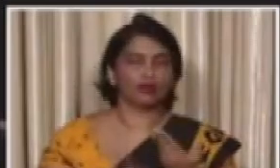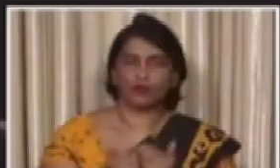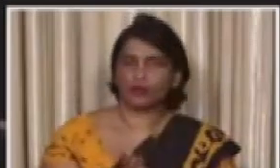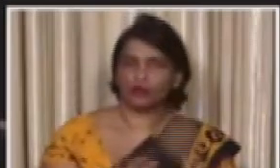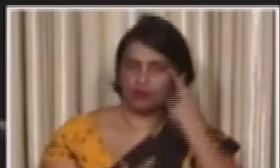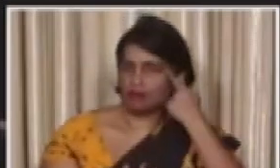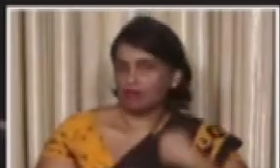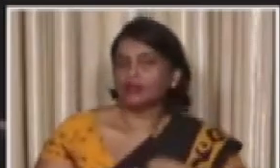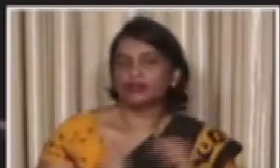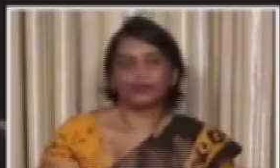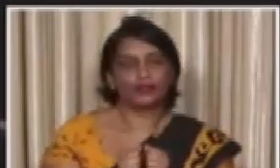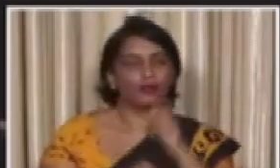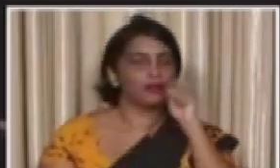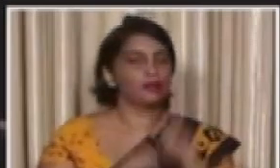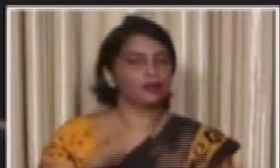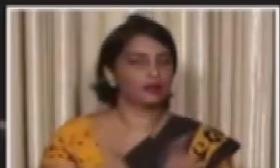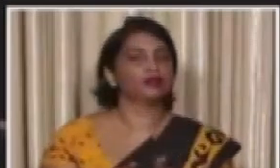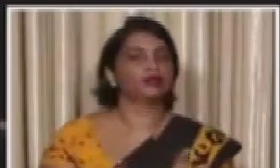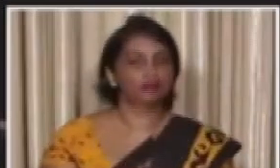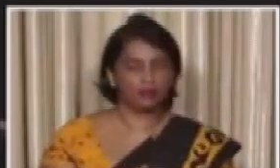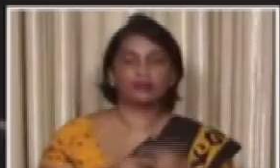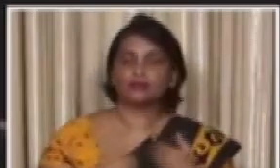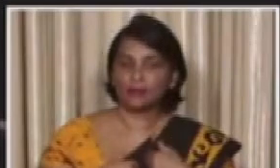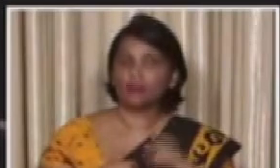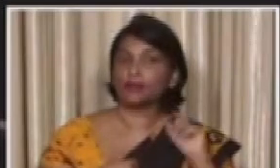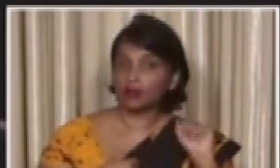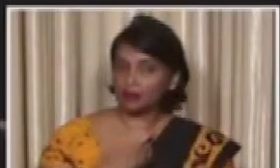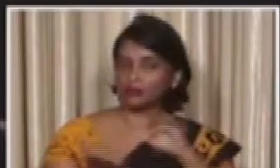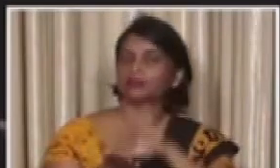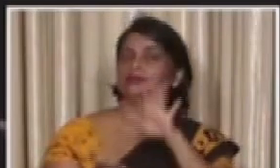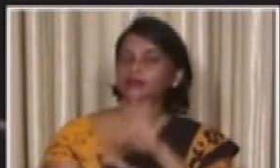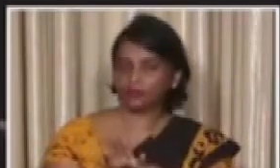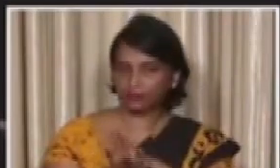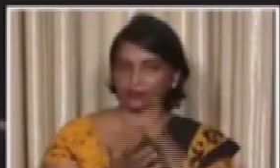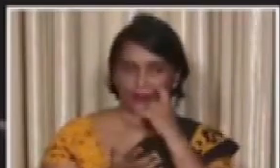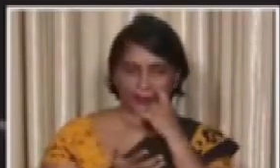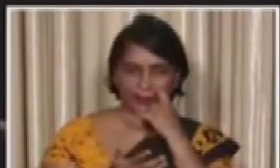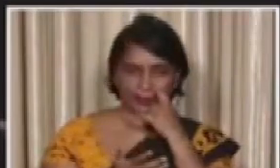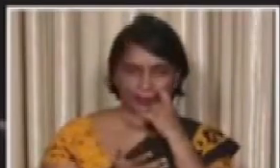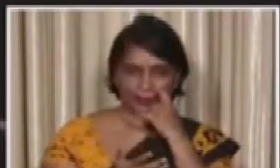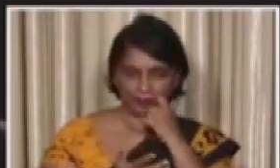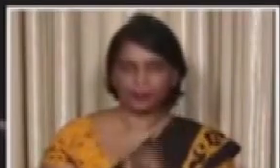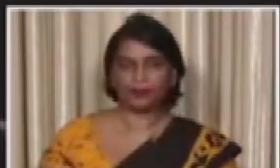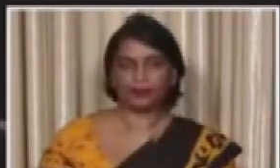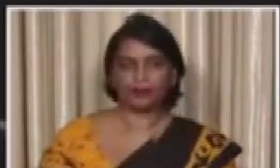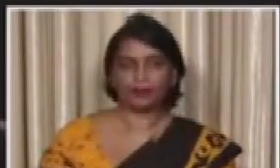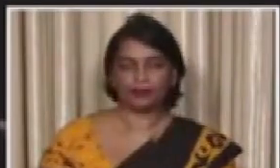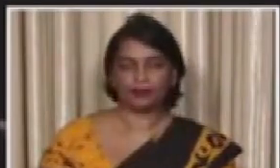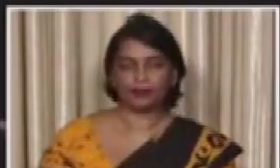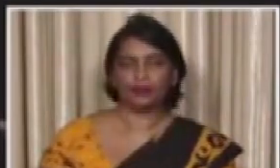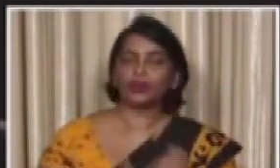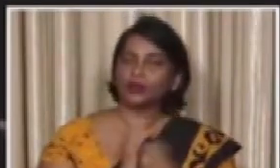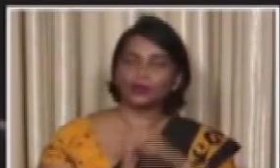ආත්මාර්ථකාමී අවස්ථාවාදීන් පිරිසක් විදියට අපේ නමත් ඉතිහාසයේ කුණුබක්කියට වැටෙනු නොඅනුමානයි.